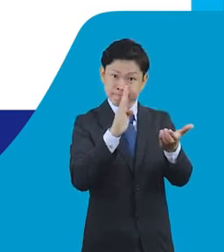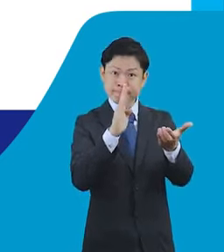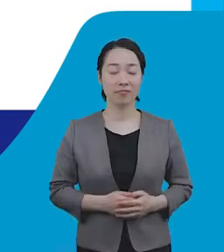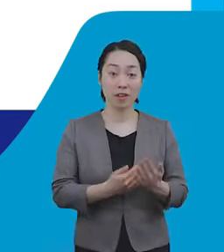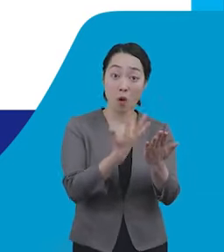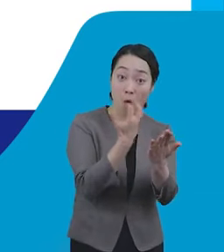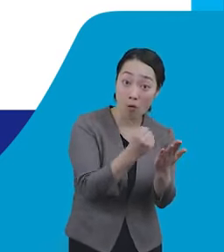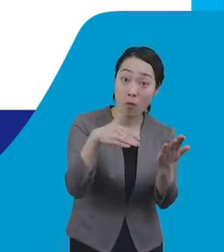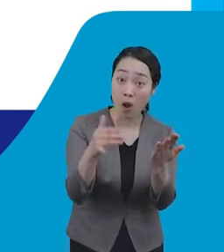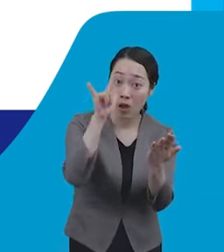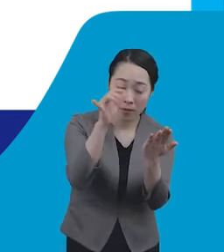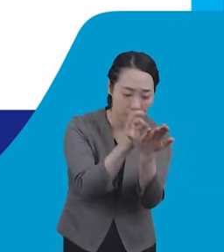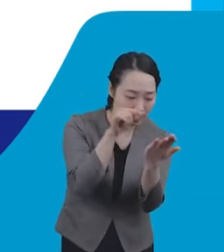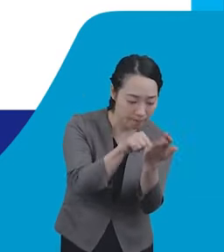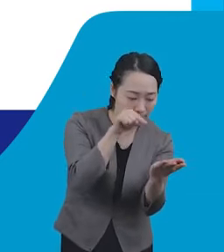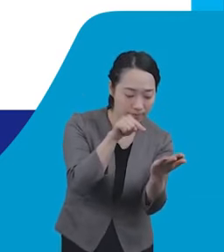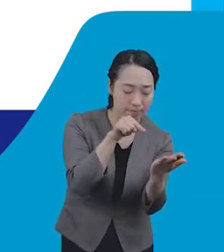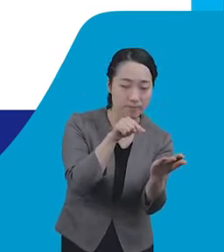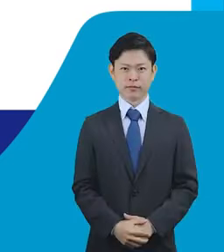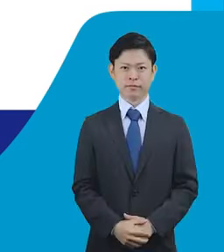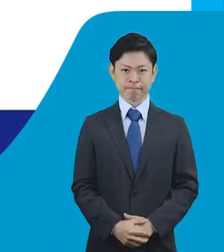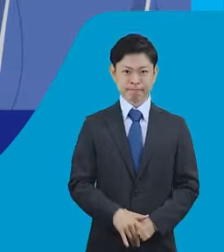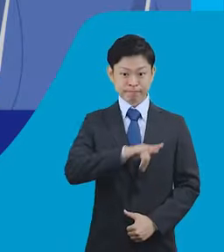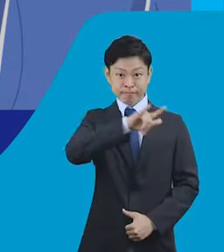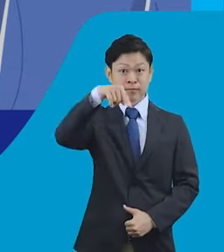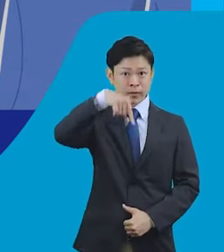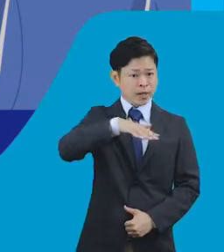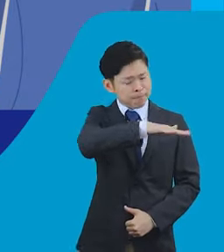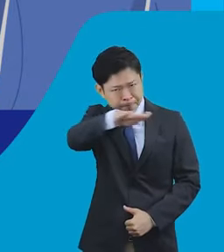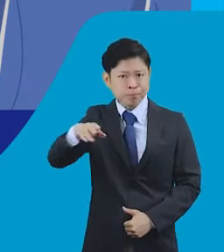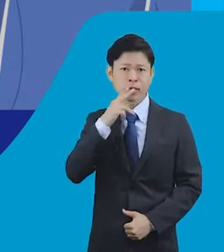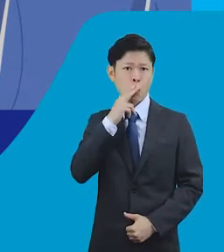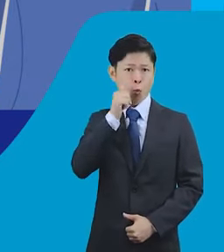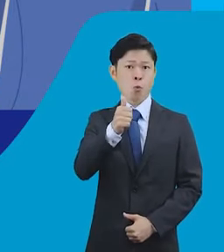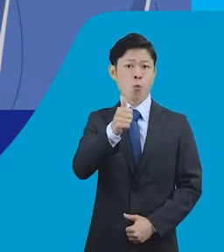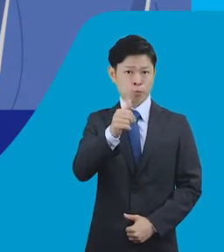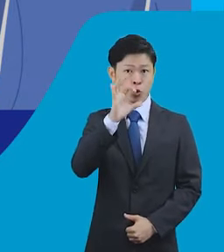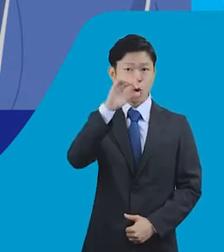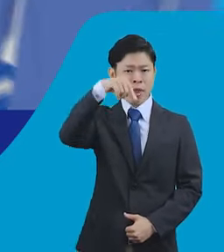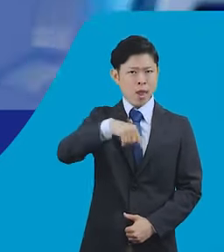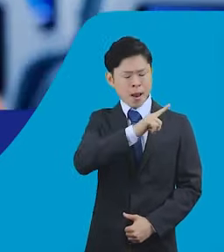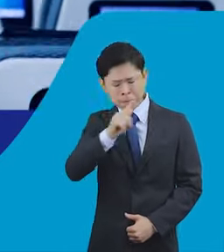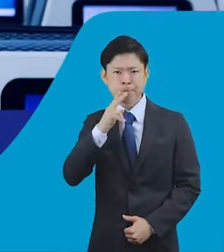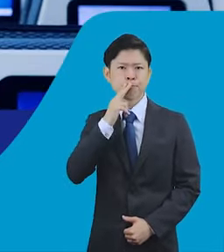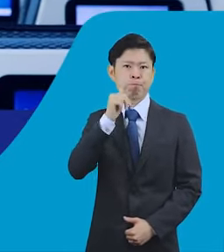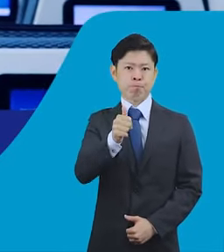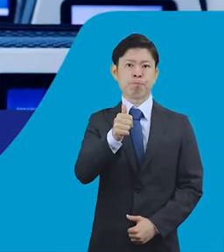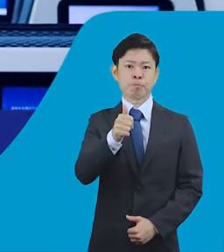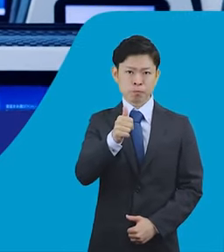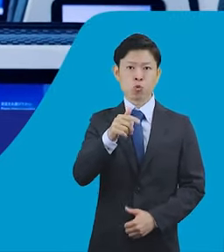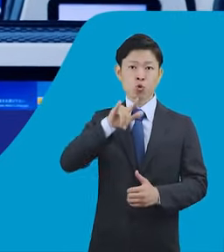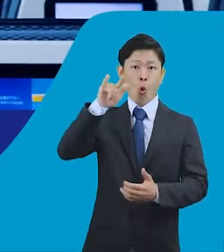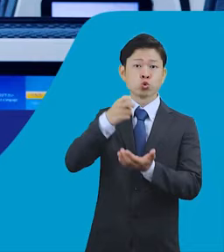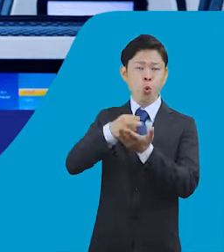してください。 Please turn them off or set them to airplane mode. 機内は通路を含め禁煙です。化粧室でのタバコは電子タバコ、加